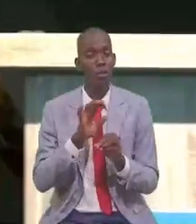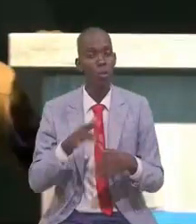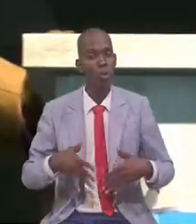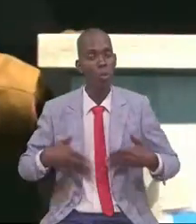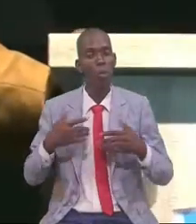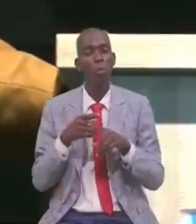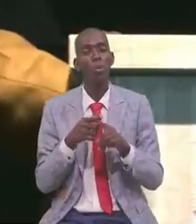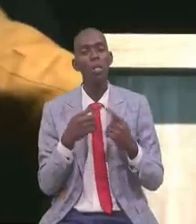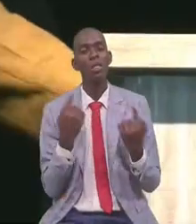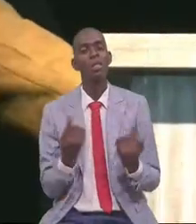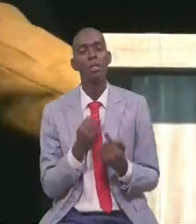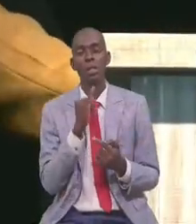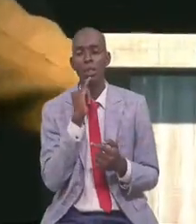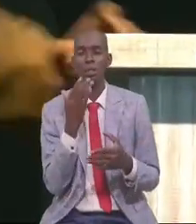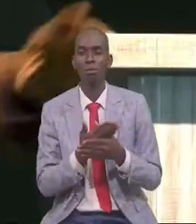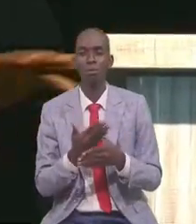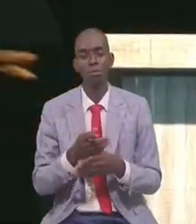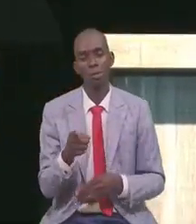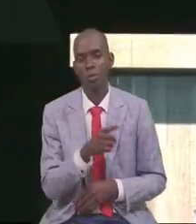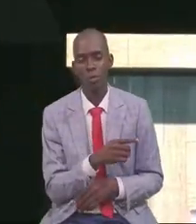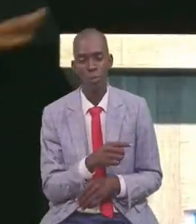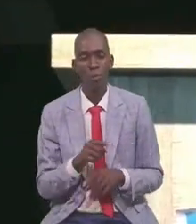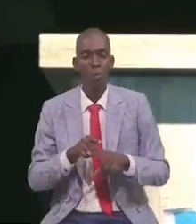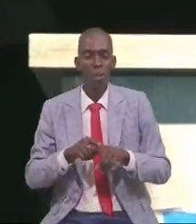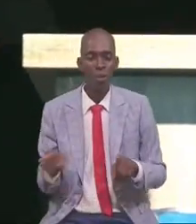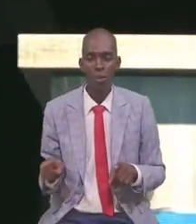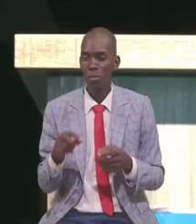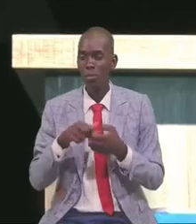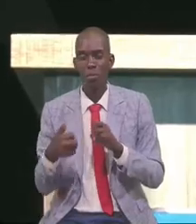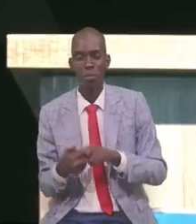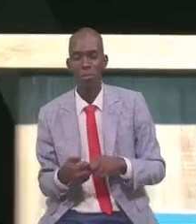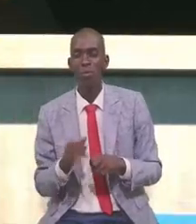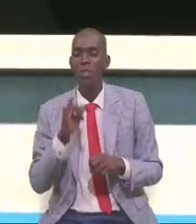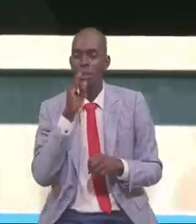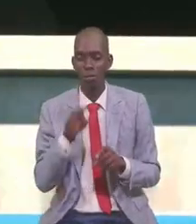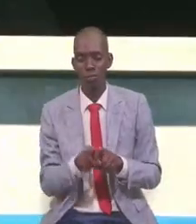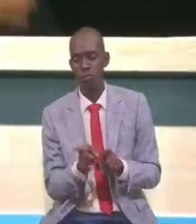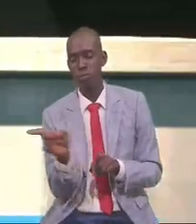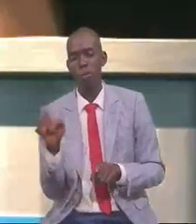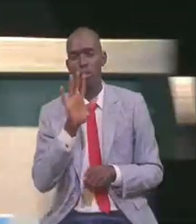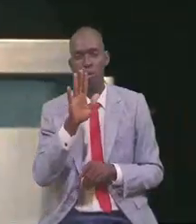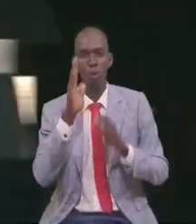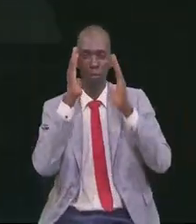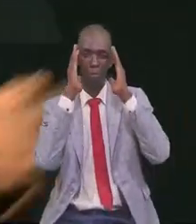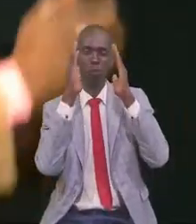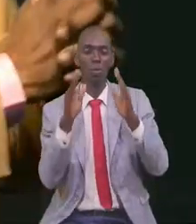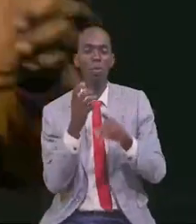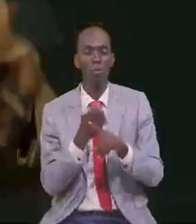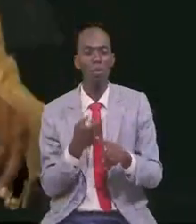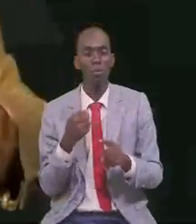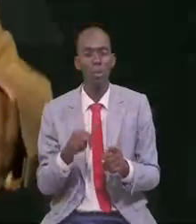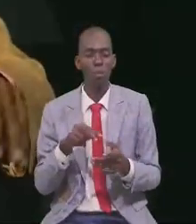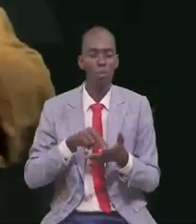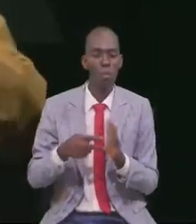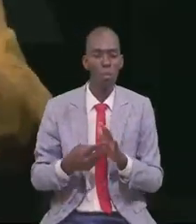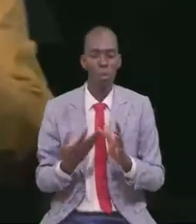le péché vous dérange. Mais la transgression est en train de distraire votre attention de l'objectif de votre vie.